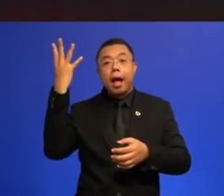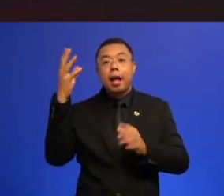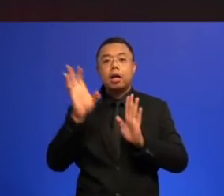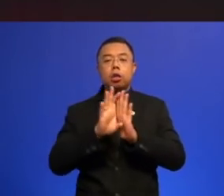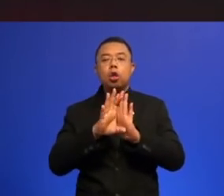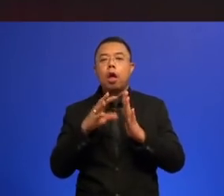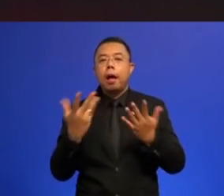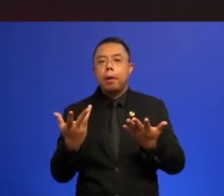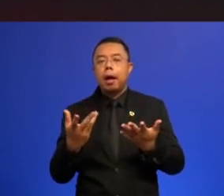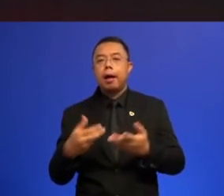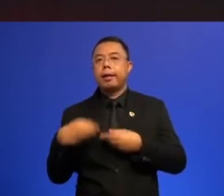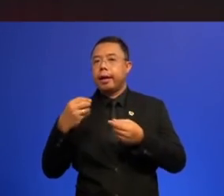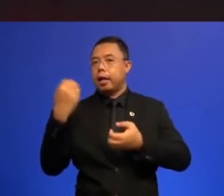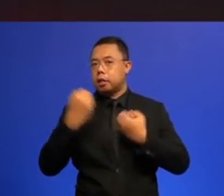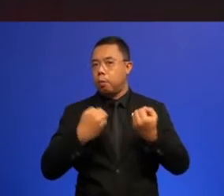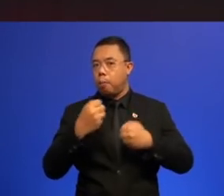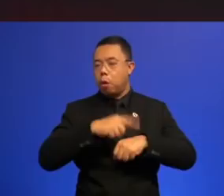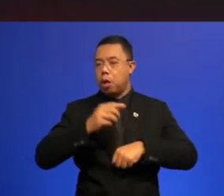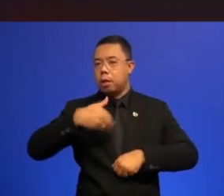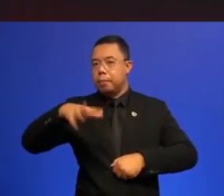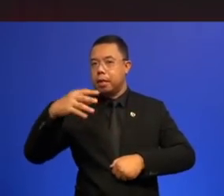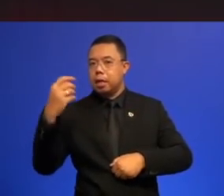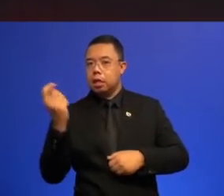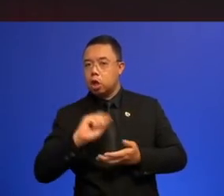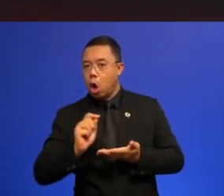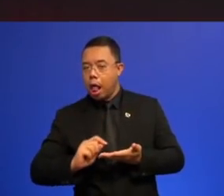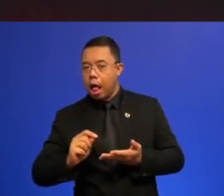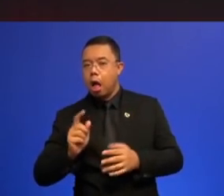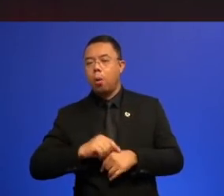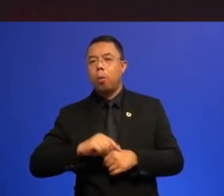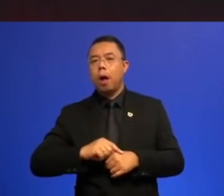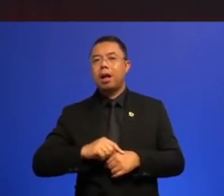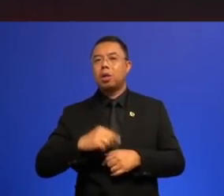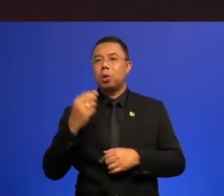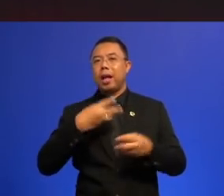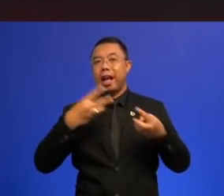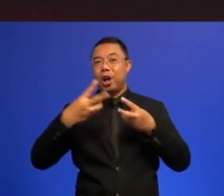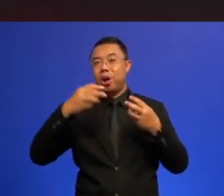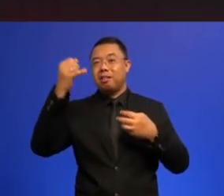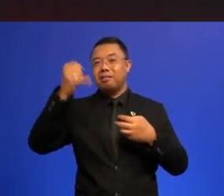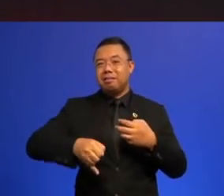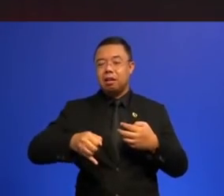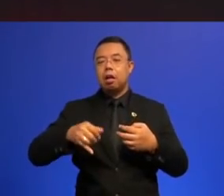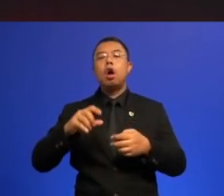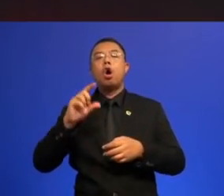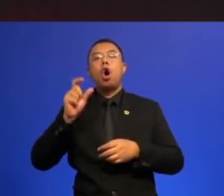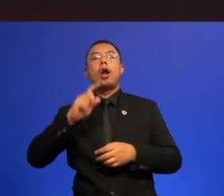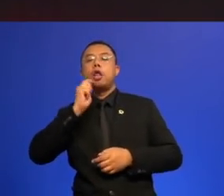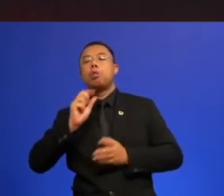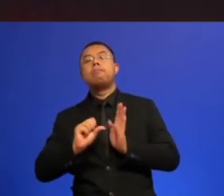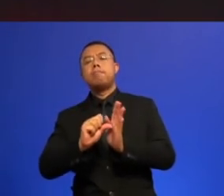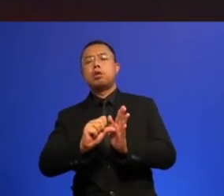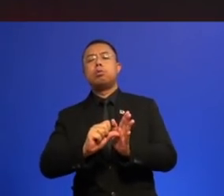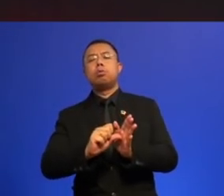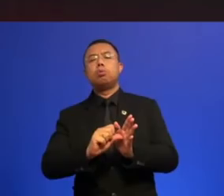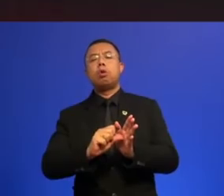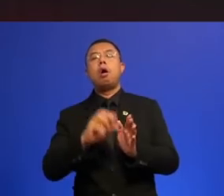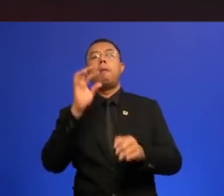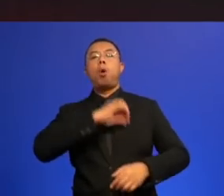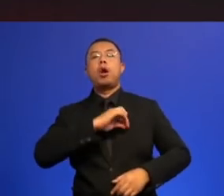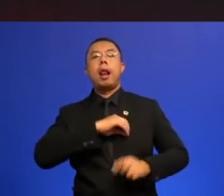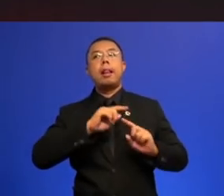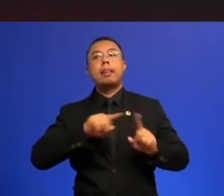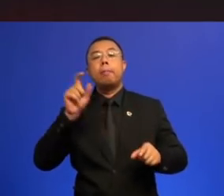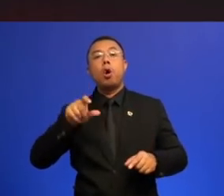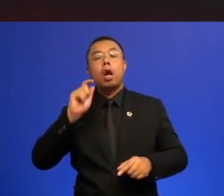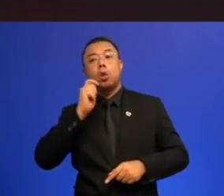sini tambahkan dikasih kendaraan saat sekolah dan bahkan saat dia terpuruk ekonominya orang tua ikut memodali. Tapi sayangnya sampai